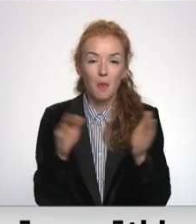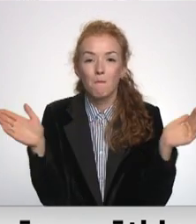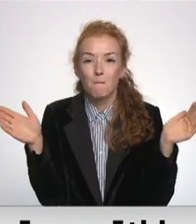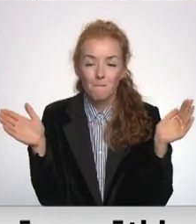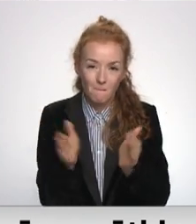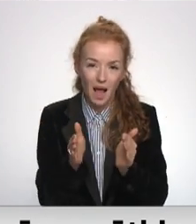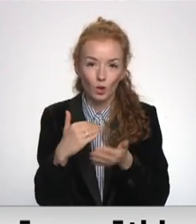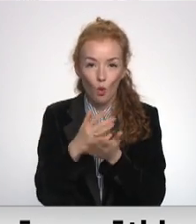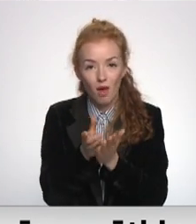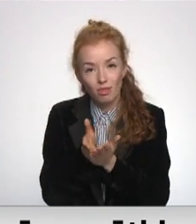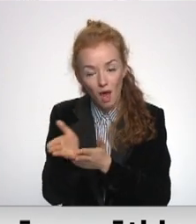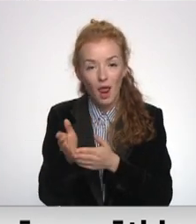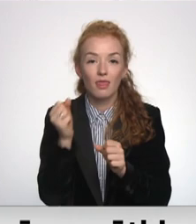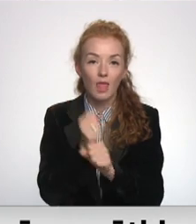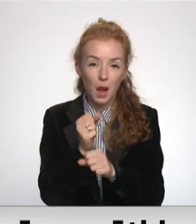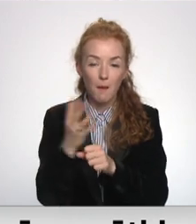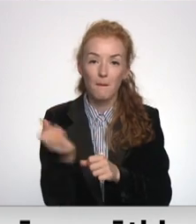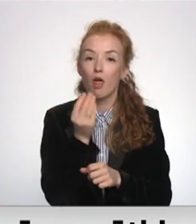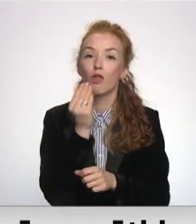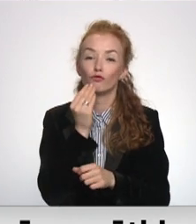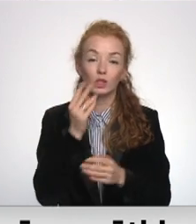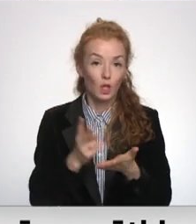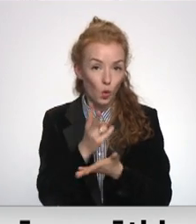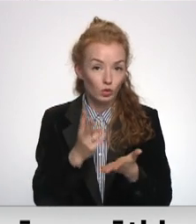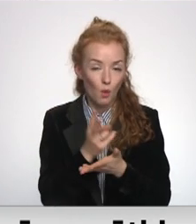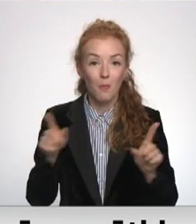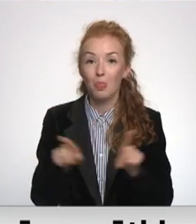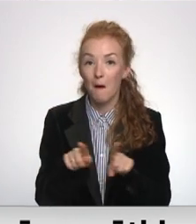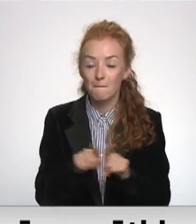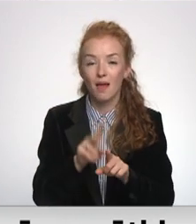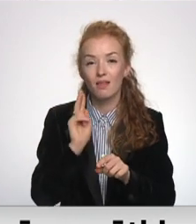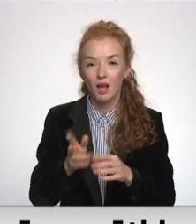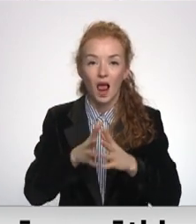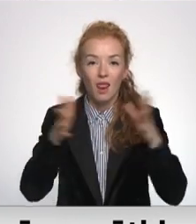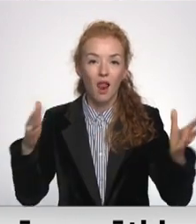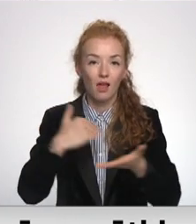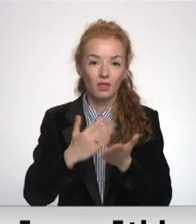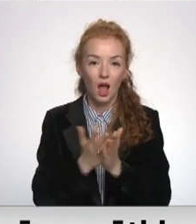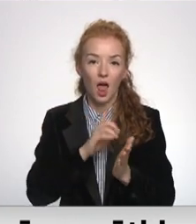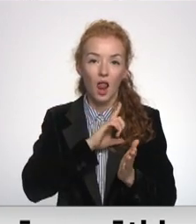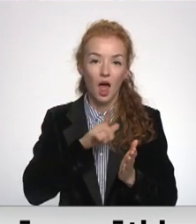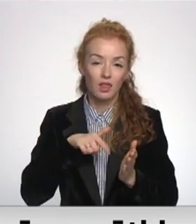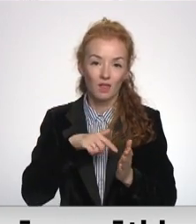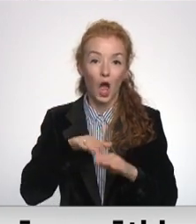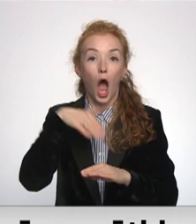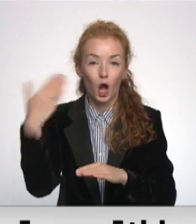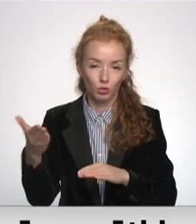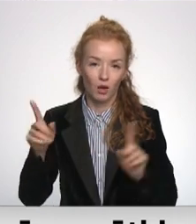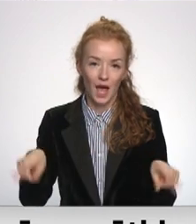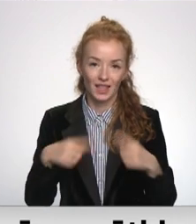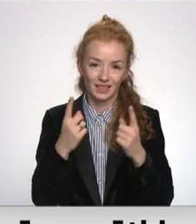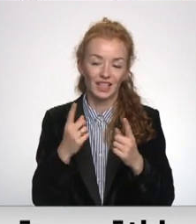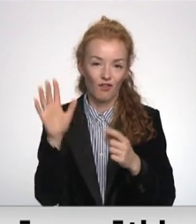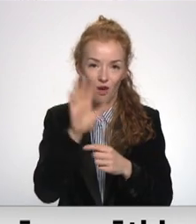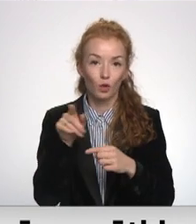stacionāra nodaļa, kas ir domāta tieši darbam ar ēšanas traucējumiem. Tāpat kā tas ir lielāka daļa attīstīta pasaules valstu, kur ir